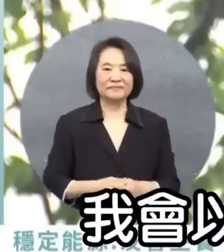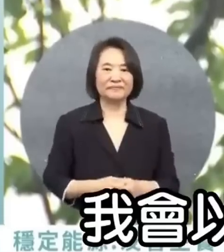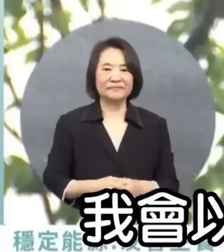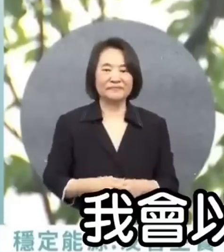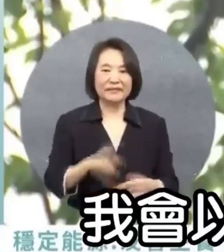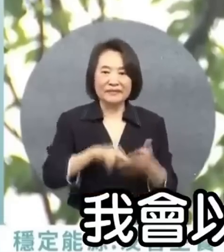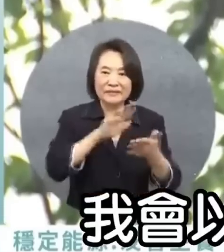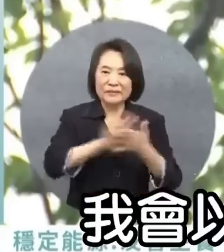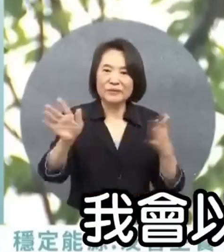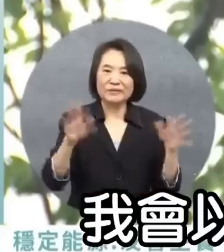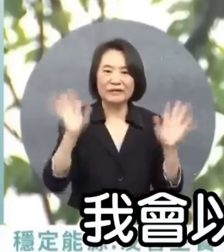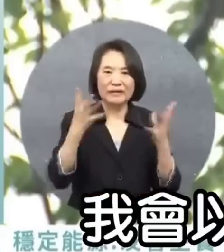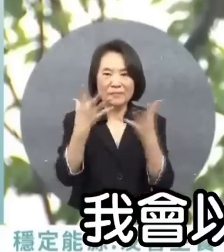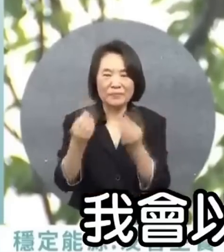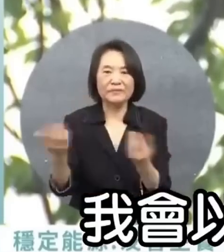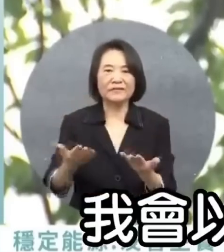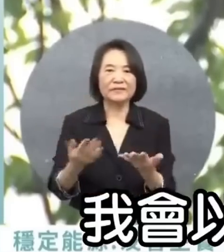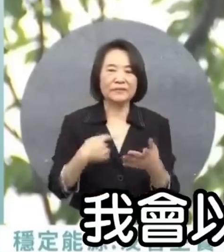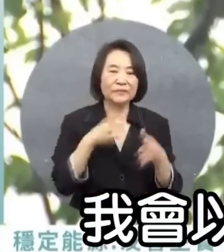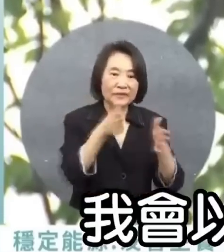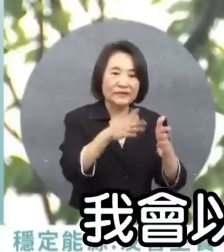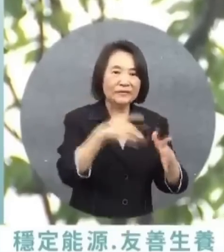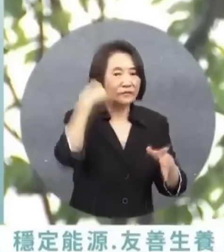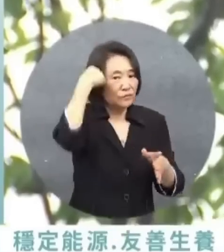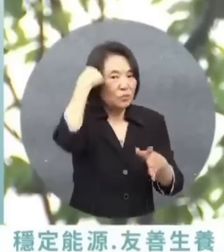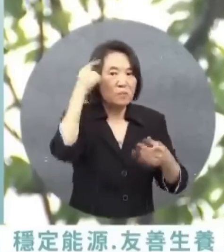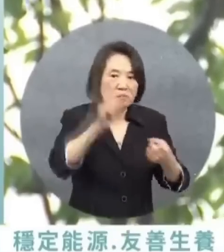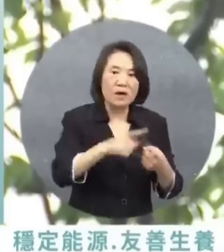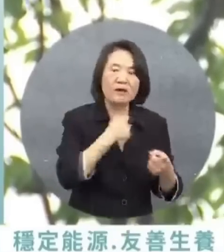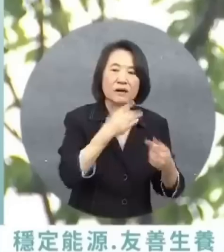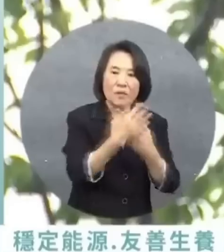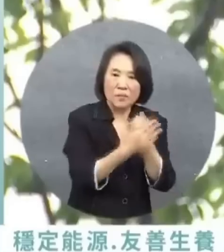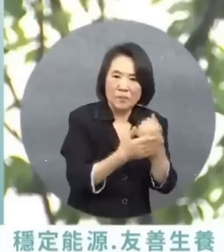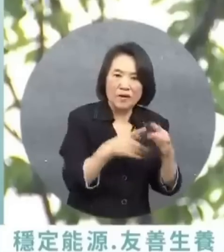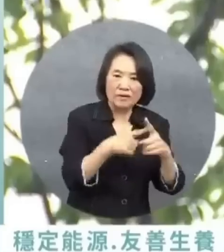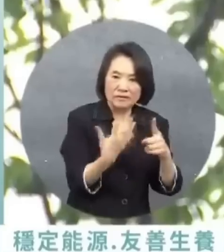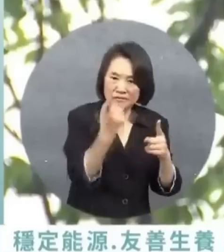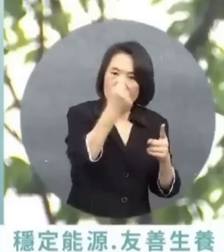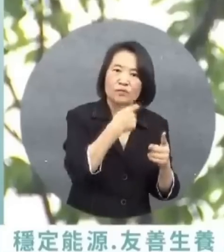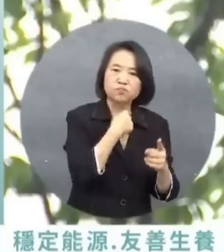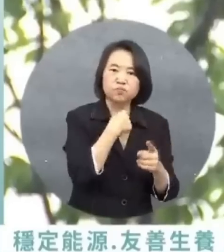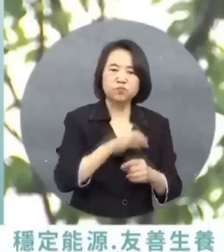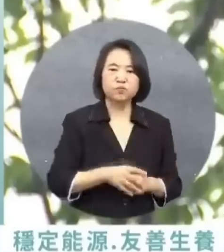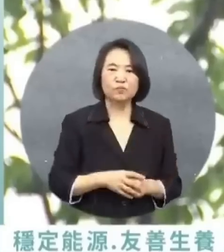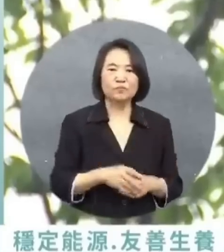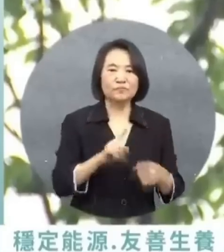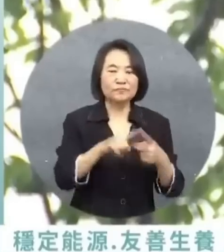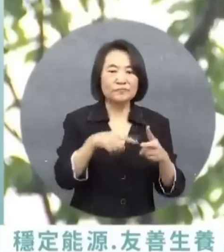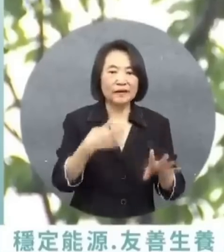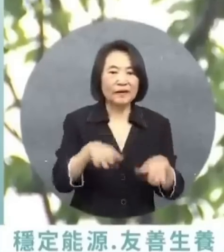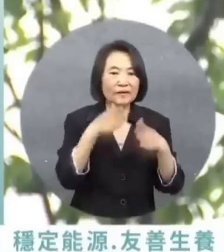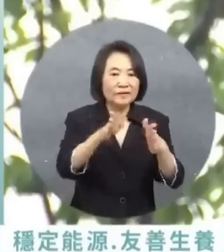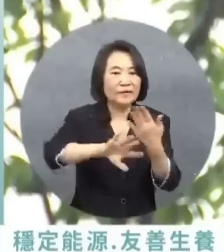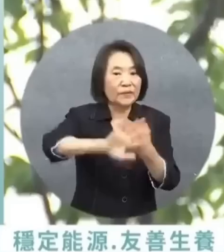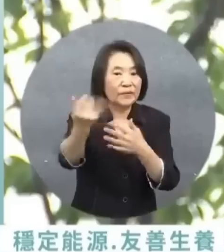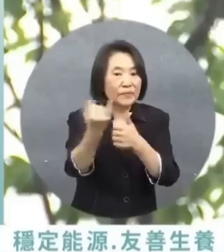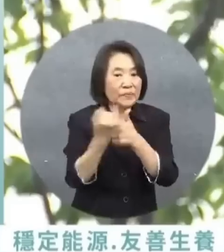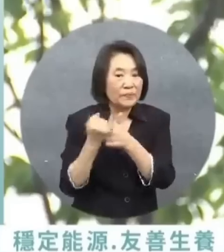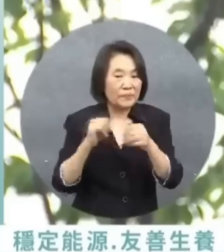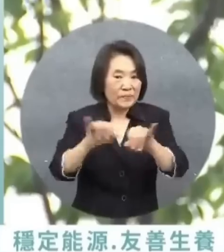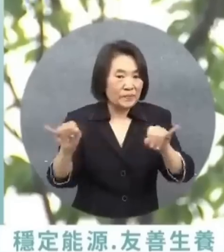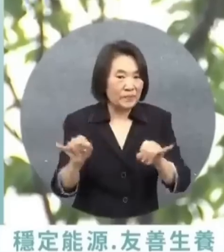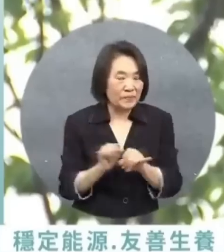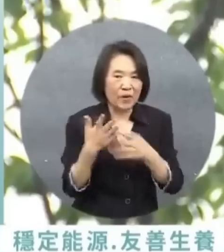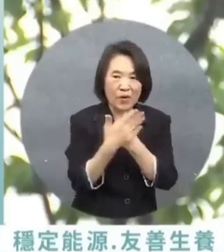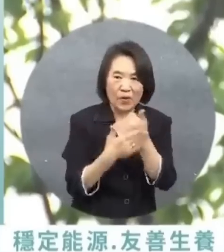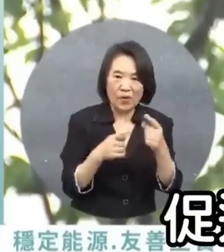我会以多元方式实践居住正义，保障居住人权。我会友善新住民，维护